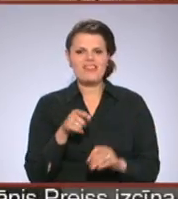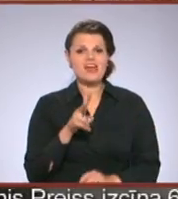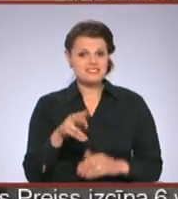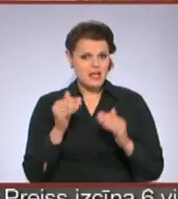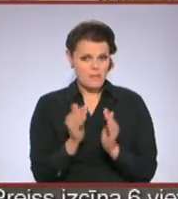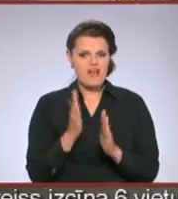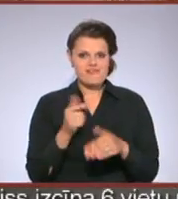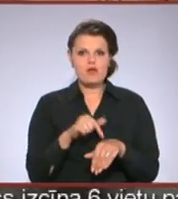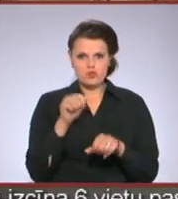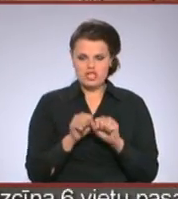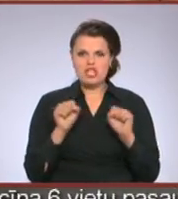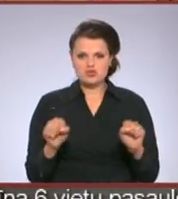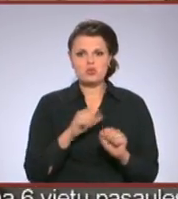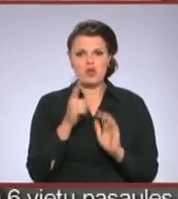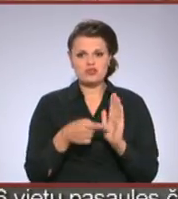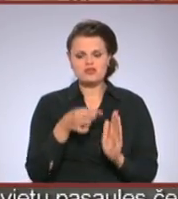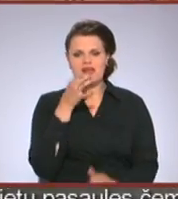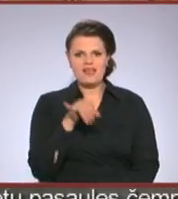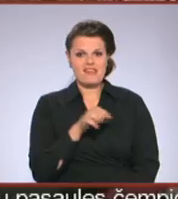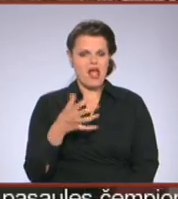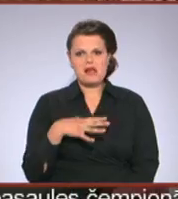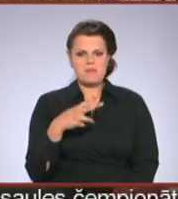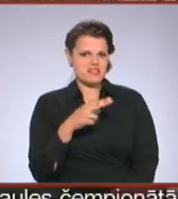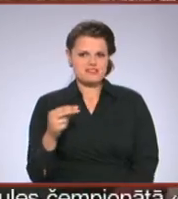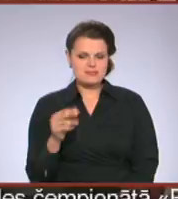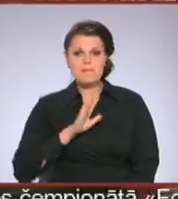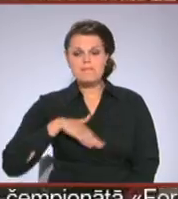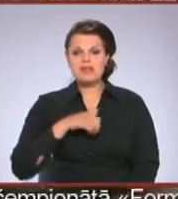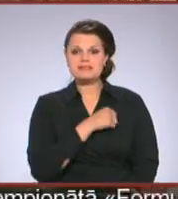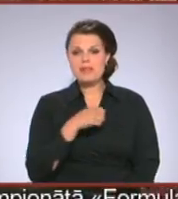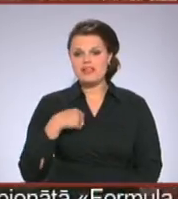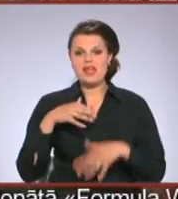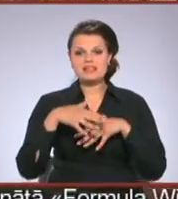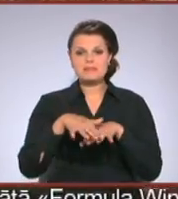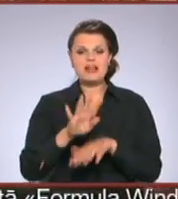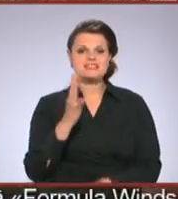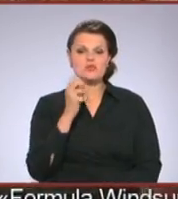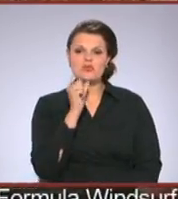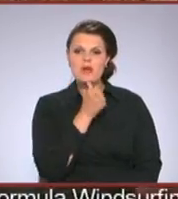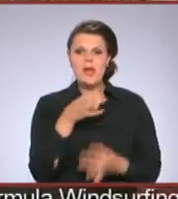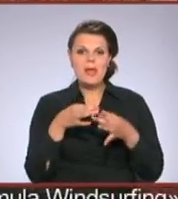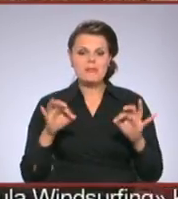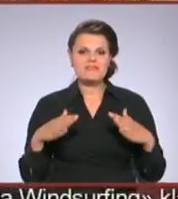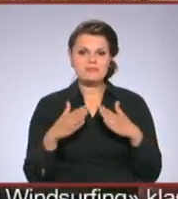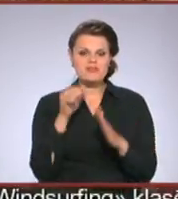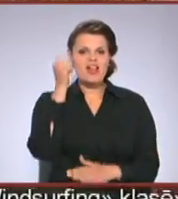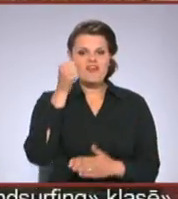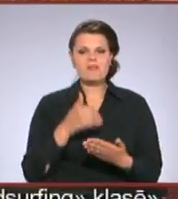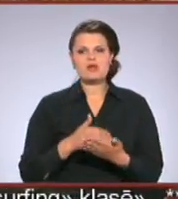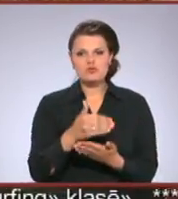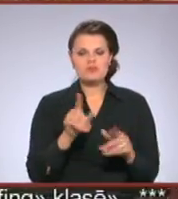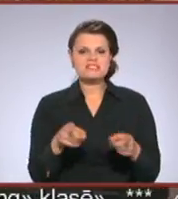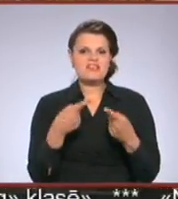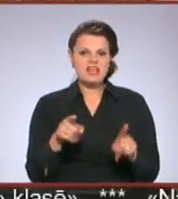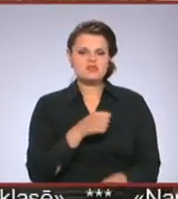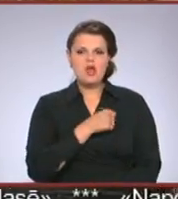maziņa, vai jūtaties droša? Jā, kāpēc ne? Pēc militārās parādes 4. Māja brīvības svētki Valmierā turpinājās ar